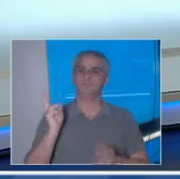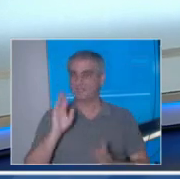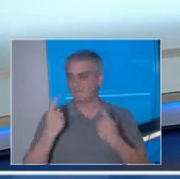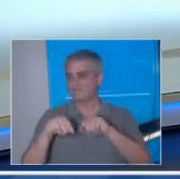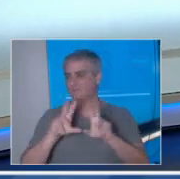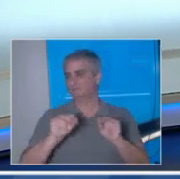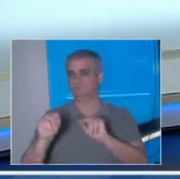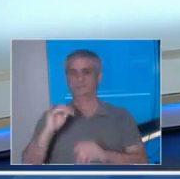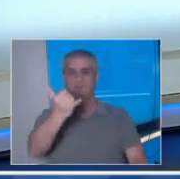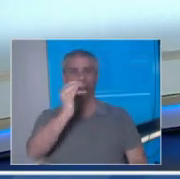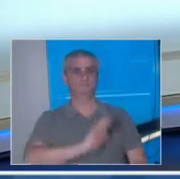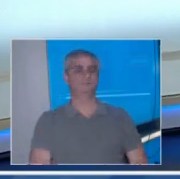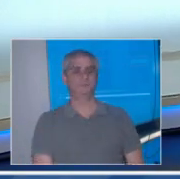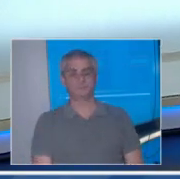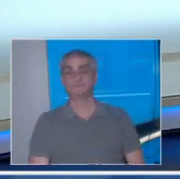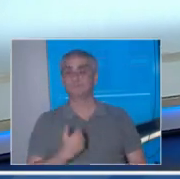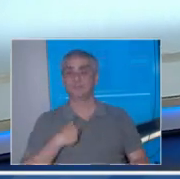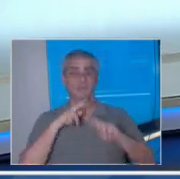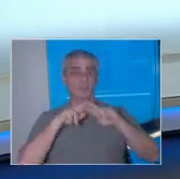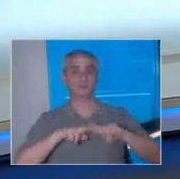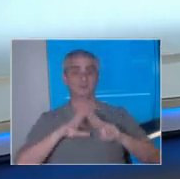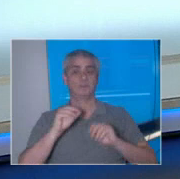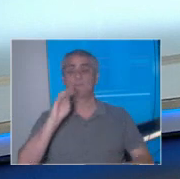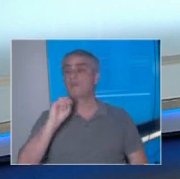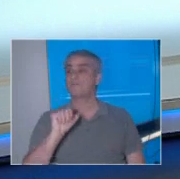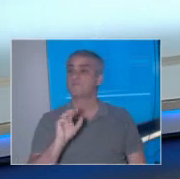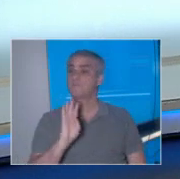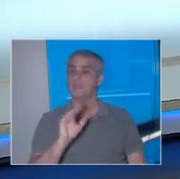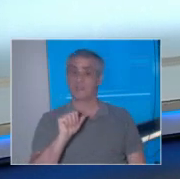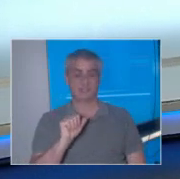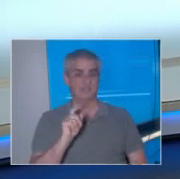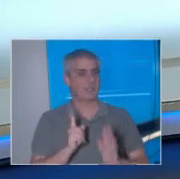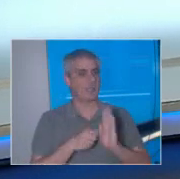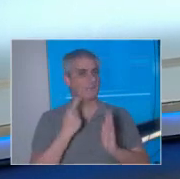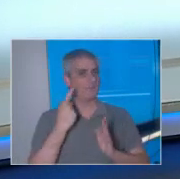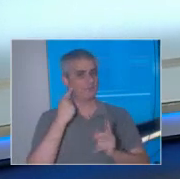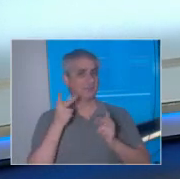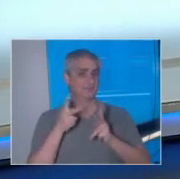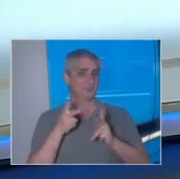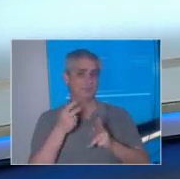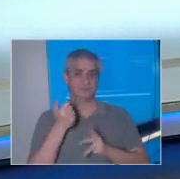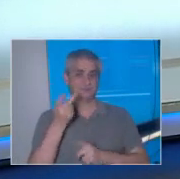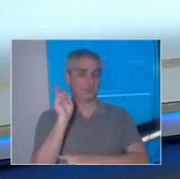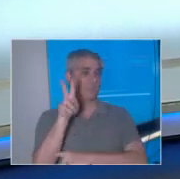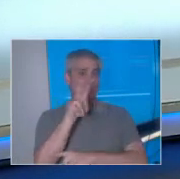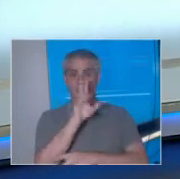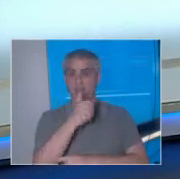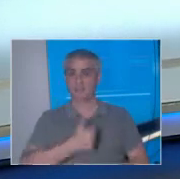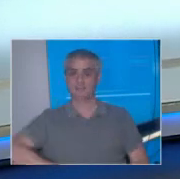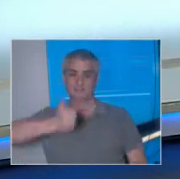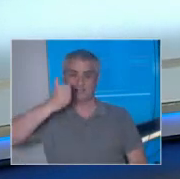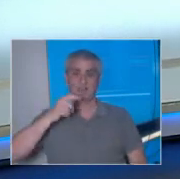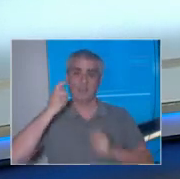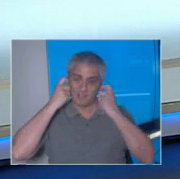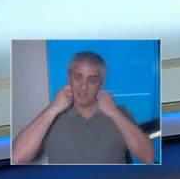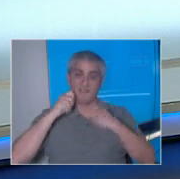בוועדה. יפה, יפה מאוד. טוב, אנחנו נשארים עם מירב בן ארי, שהפעם חומדת לצון וקצת מסתלבטת על השר וסרלאוף.